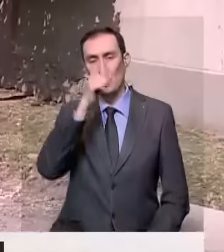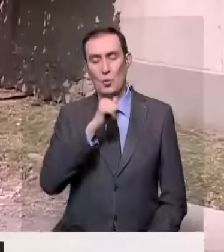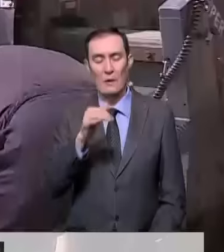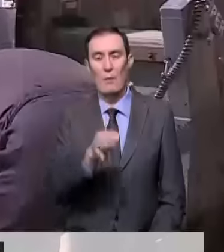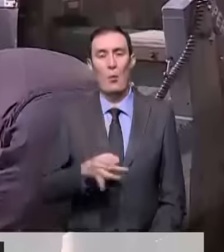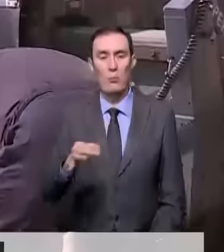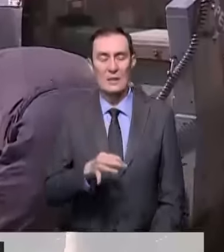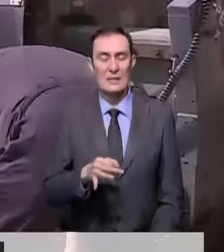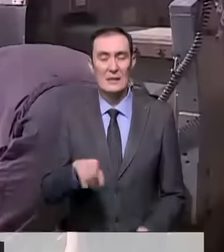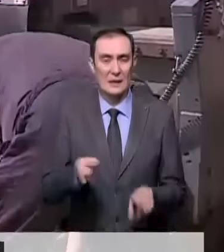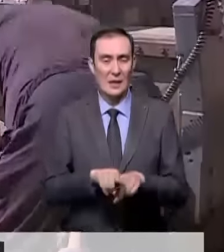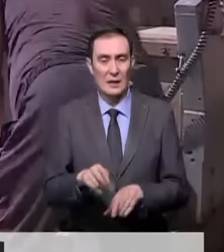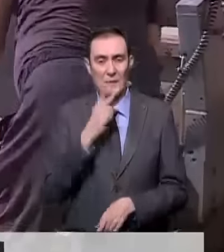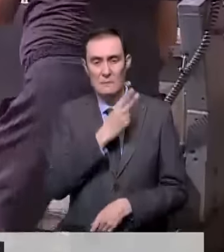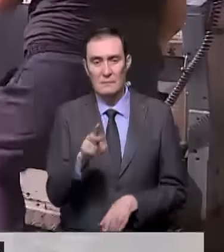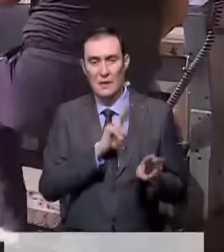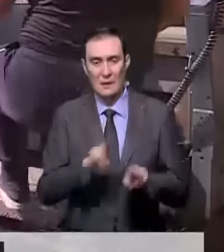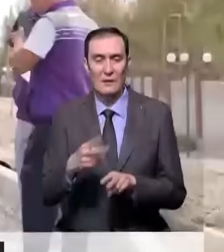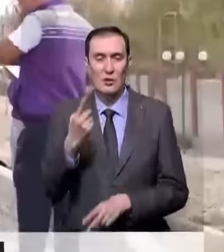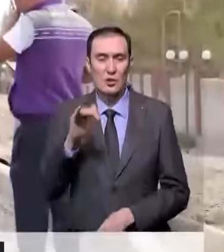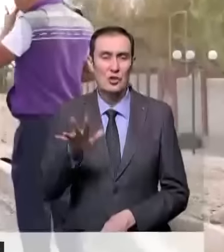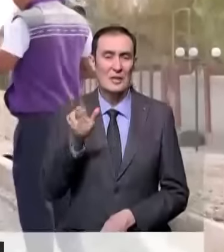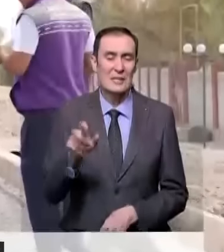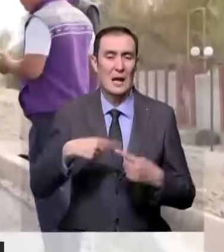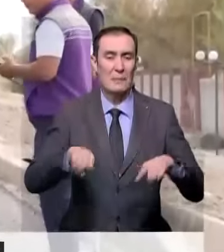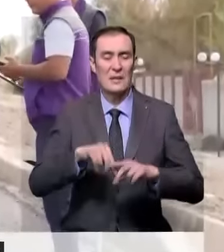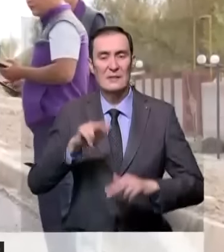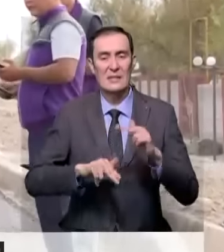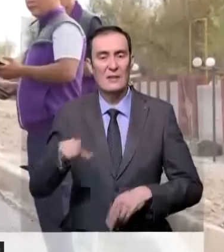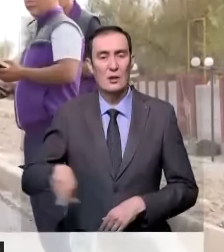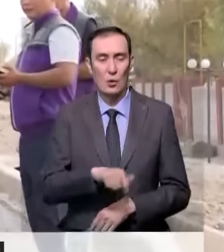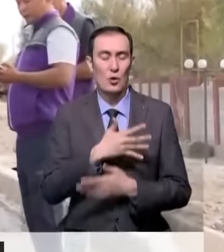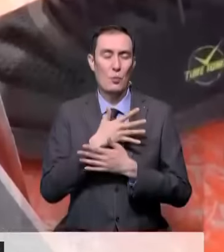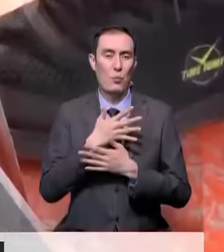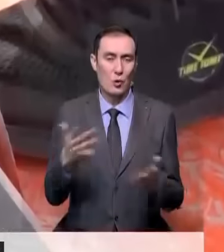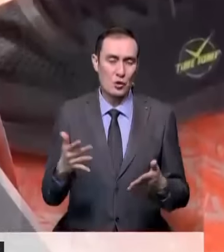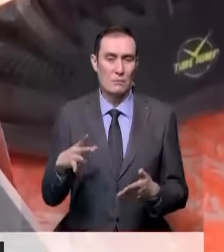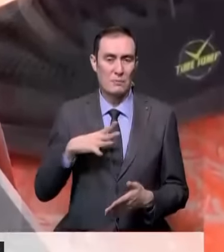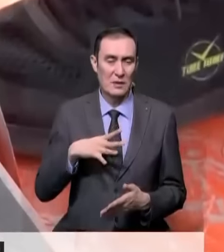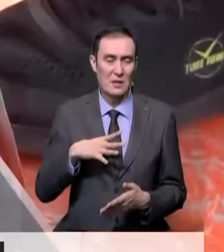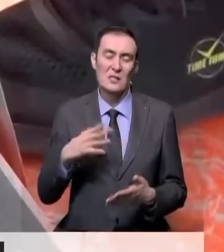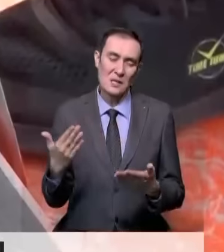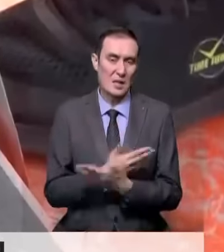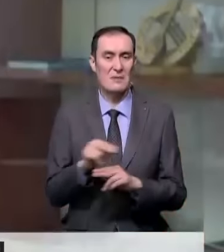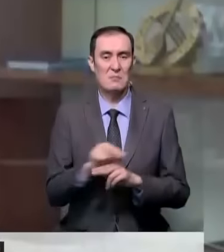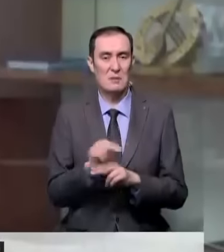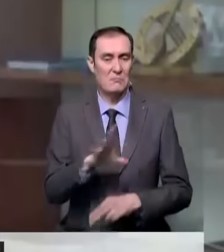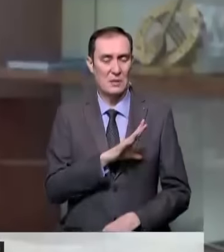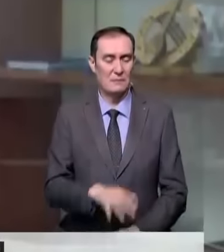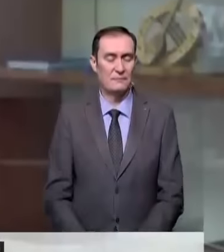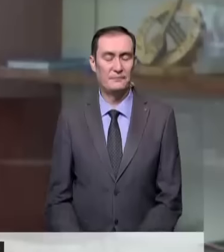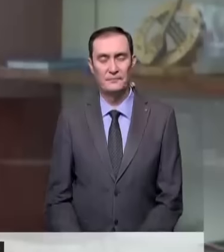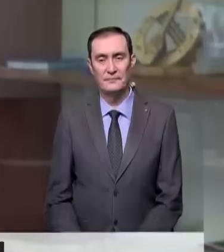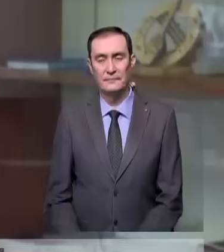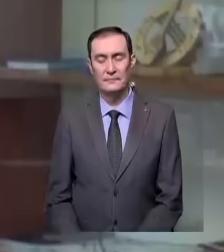Туркестанской области таким образом контролировали почти 1300 объектов строительства дорог. И большую часть из них пришлось переделывать заново.